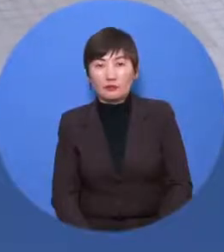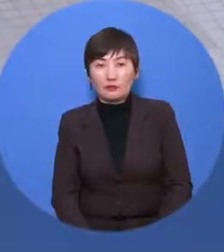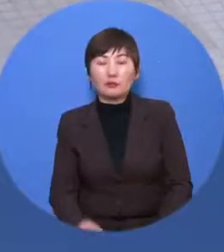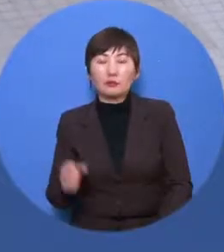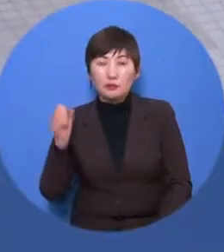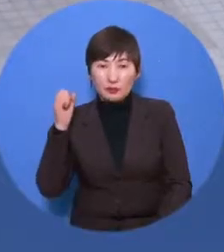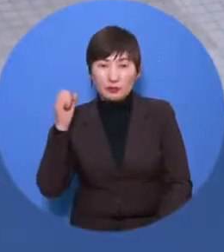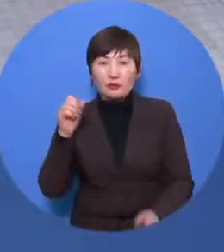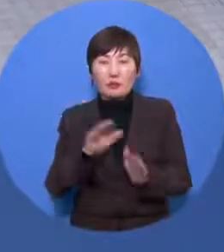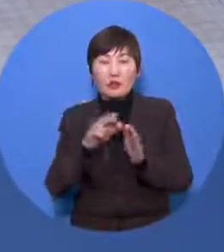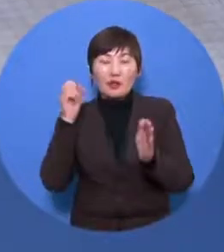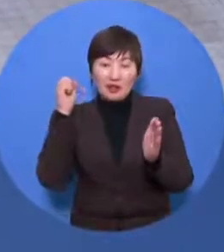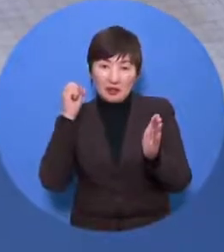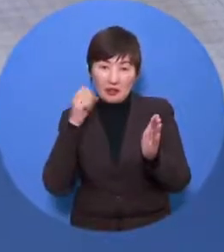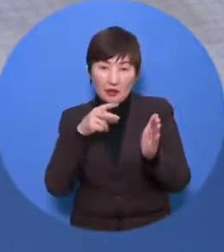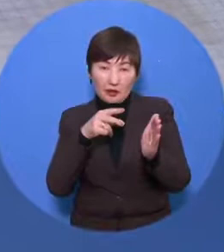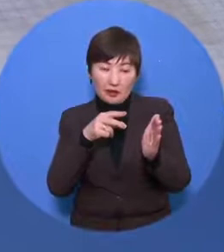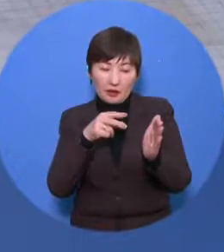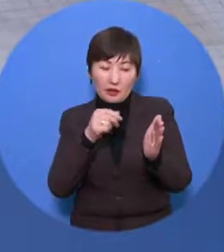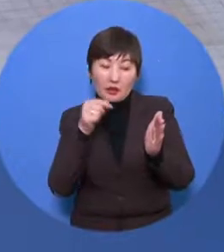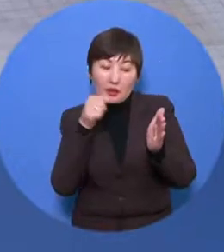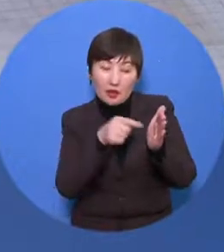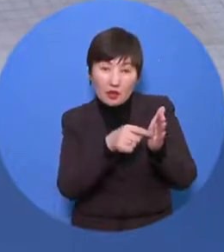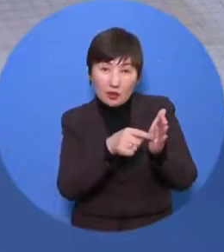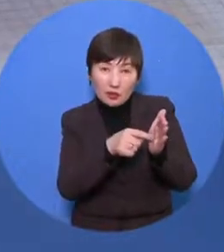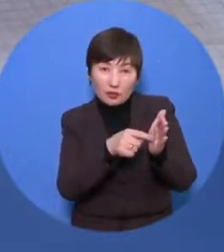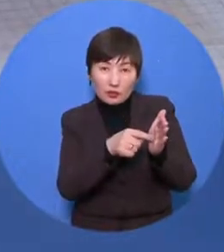Гэрлийн цэцэргийг энэ чиглэлийн дагуу тусгавал